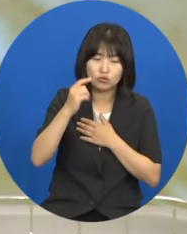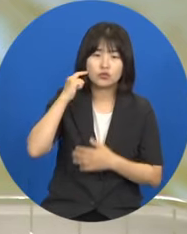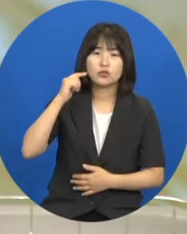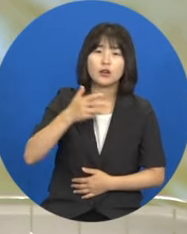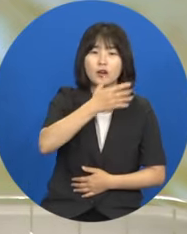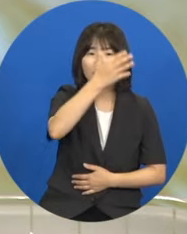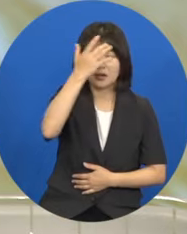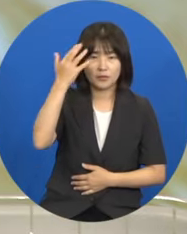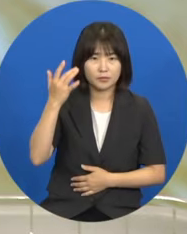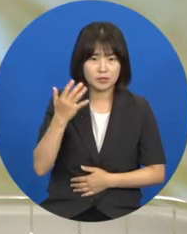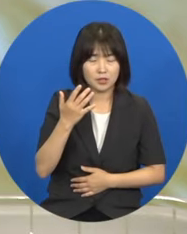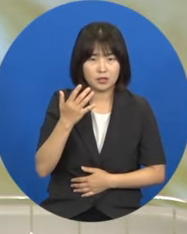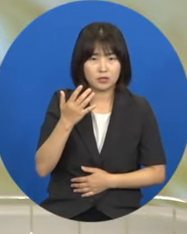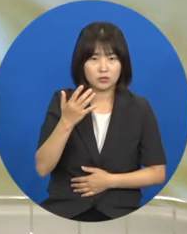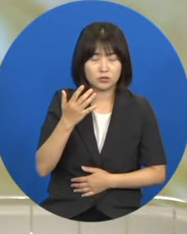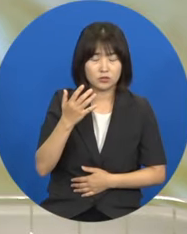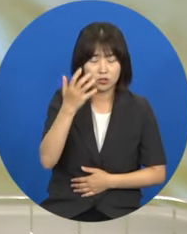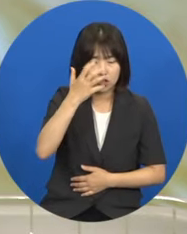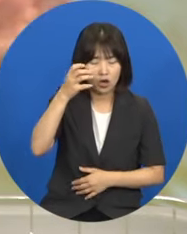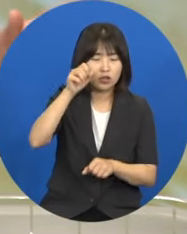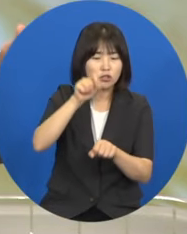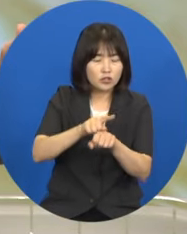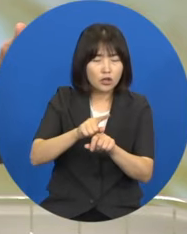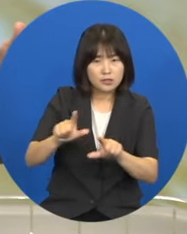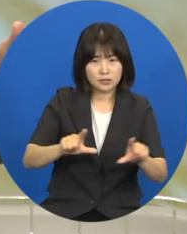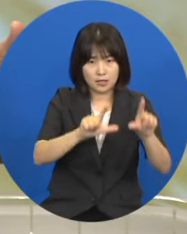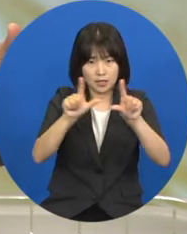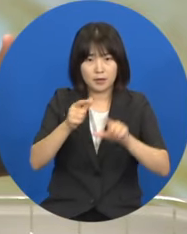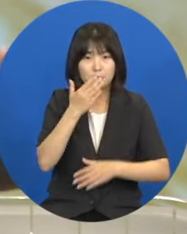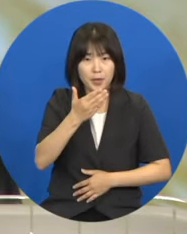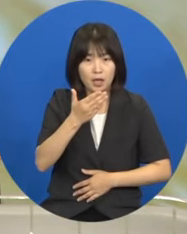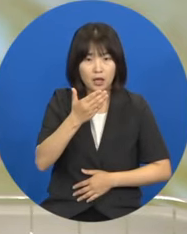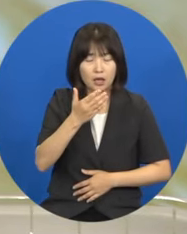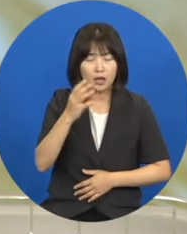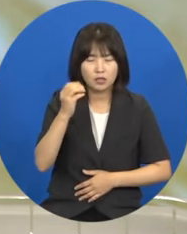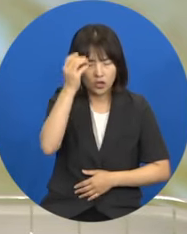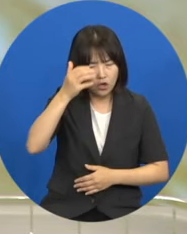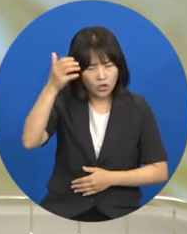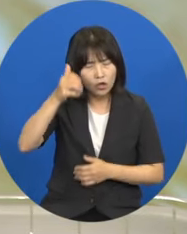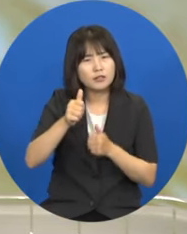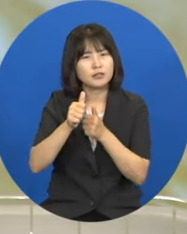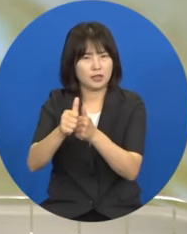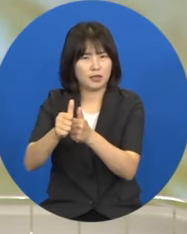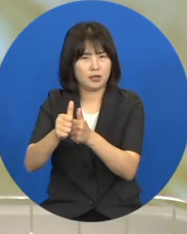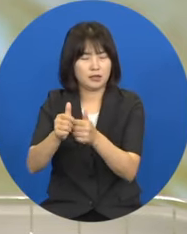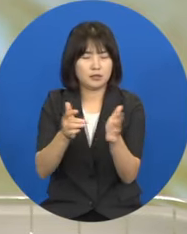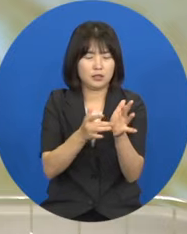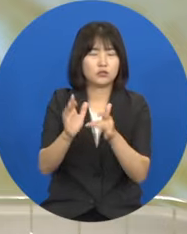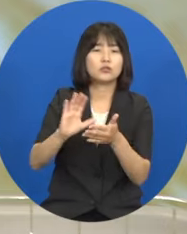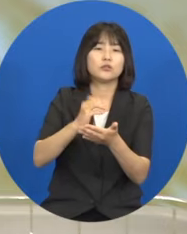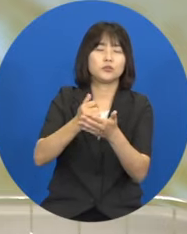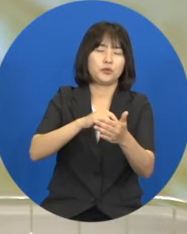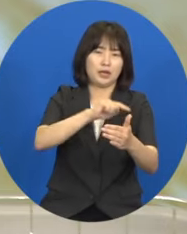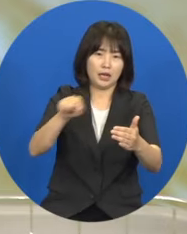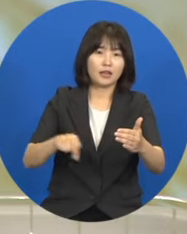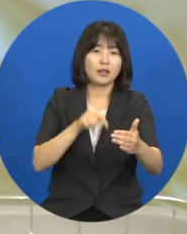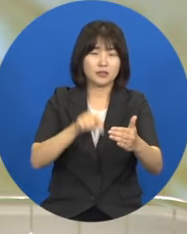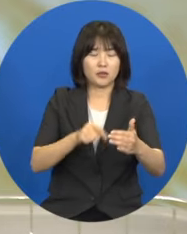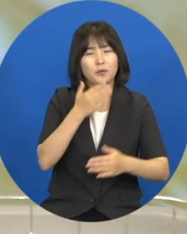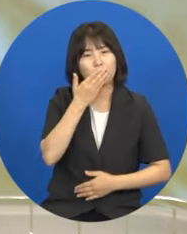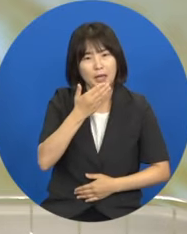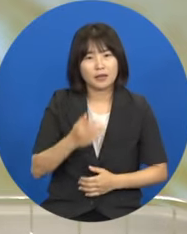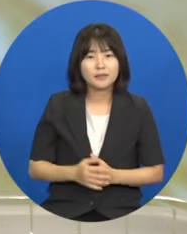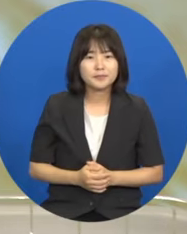이루는 영성적인 삶을 살 수 있습니다. 성령을 따라 예수 그리스도 안에서. 여러분, 이와